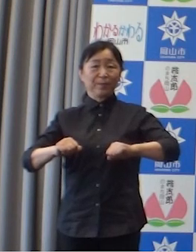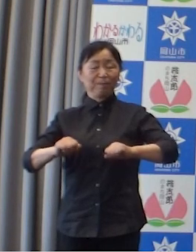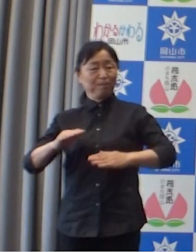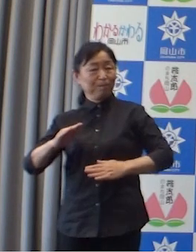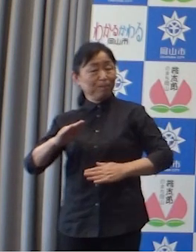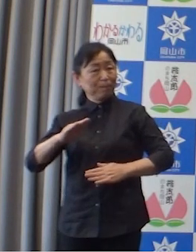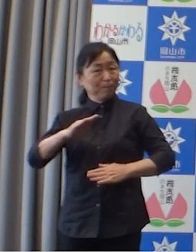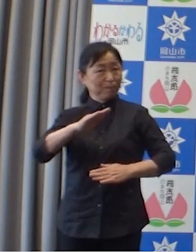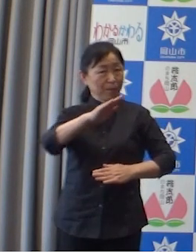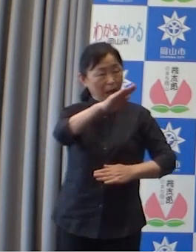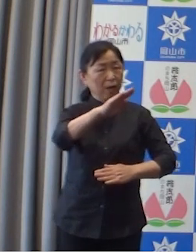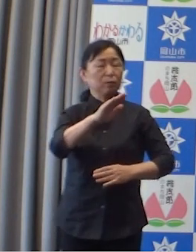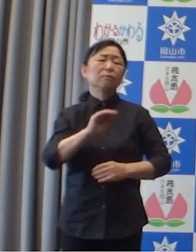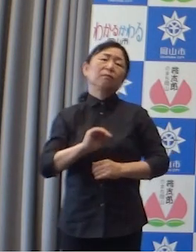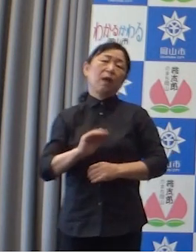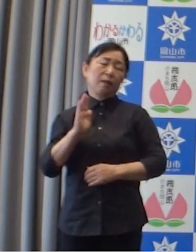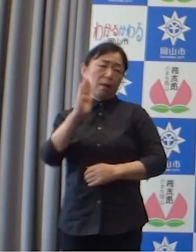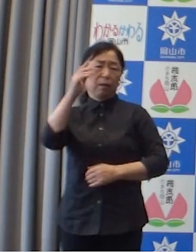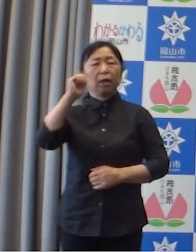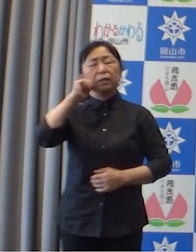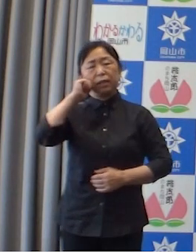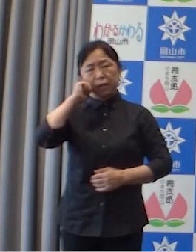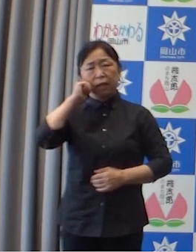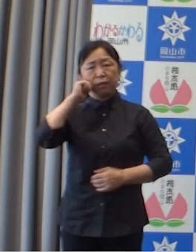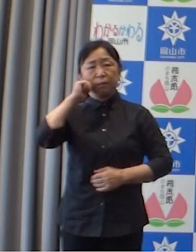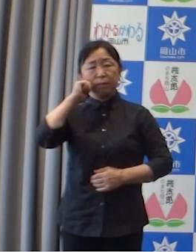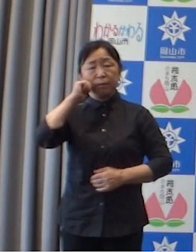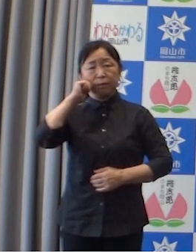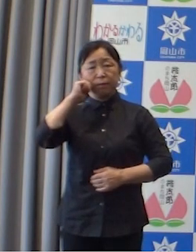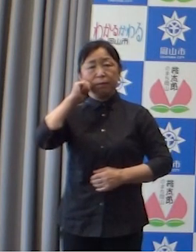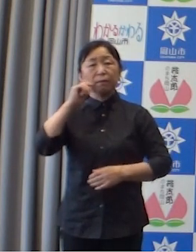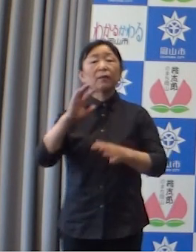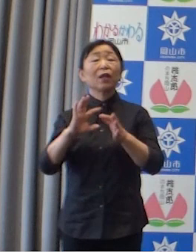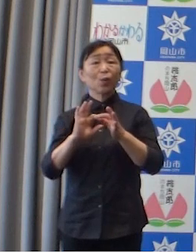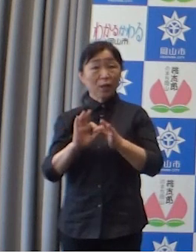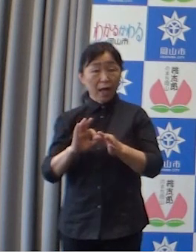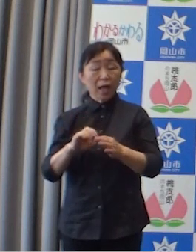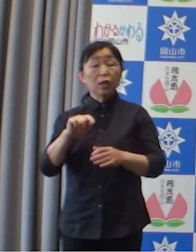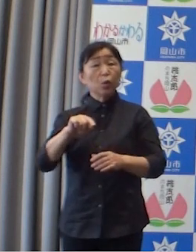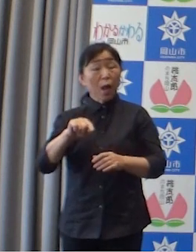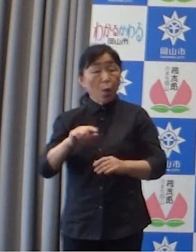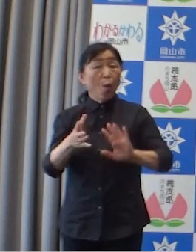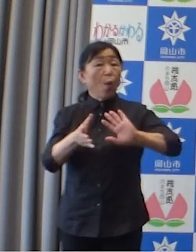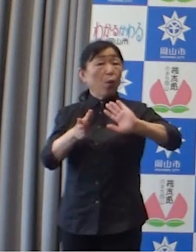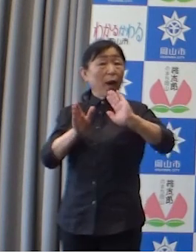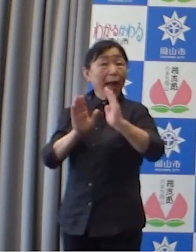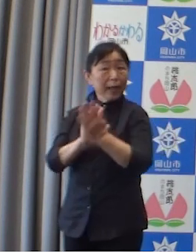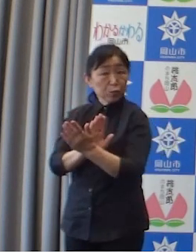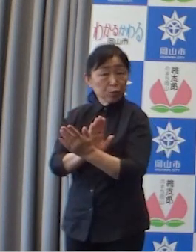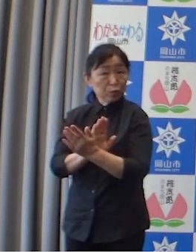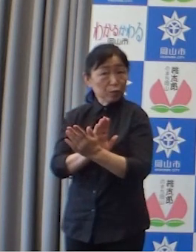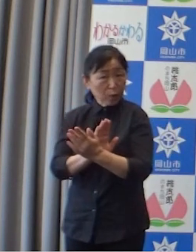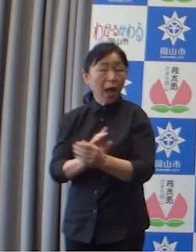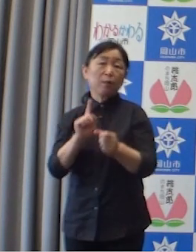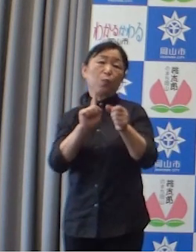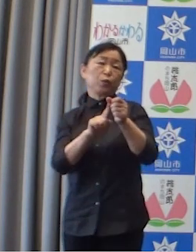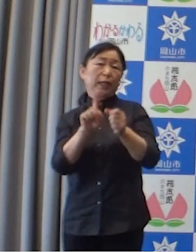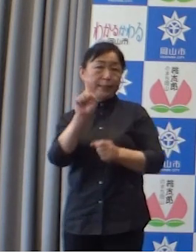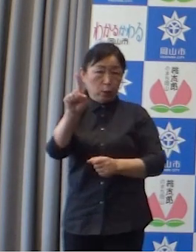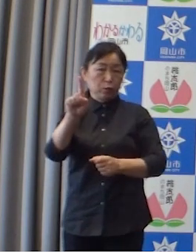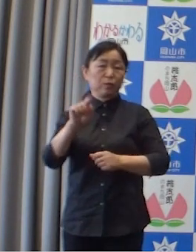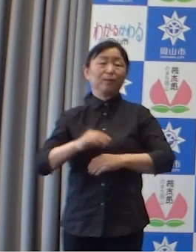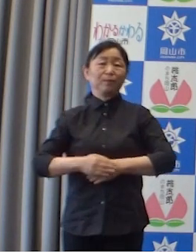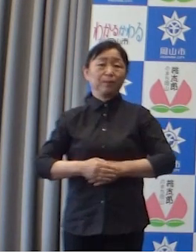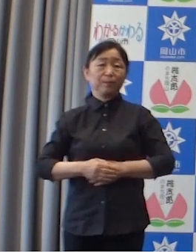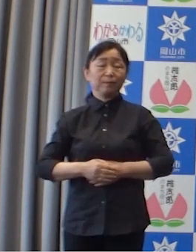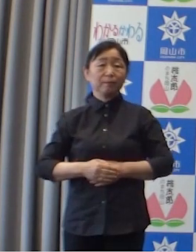を向上させていくってはなかなかできない。それをやっぱり変えていくっていうのが一つです。で